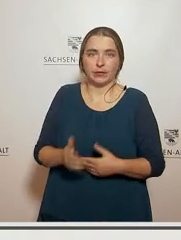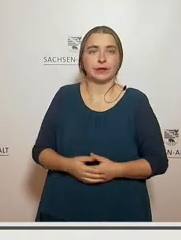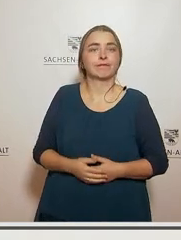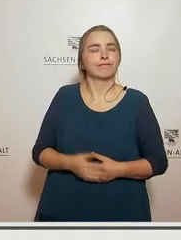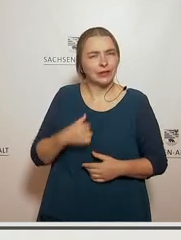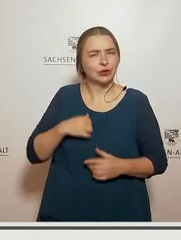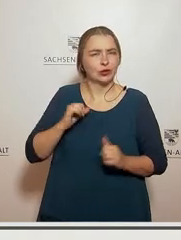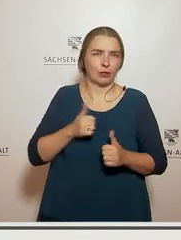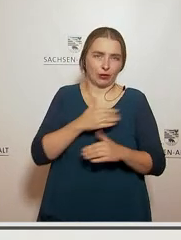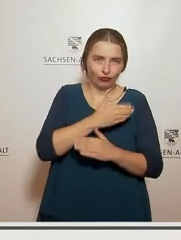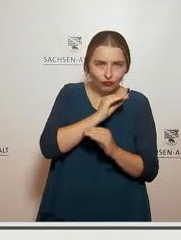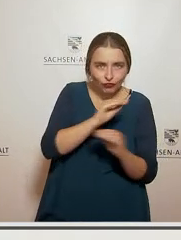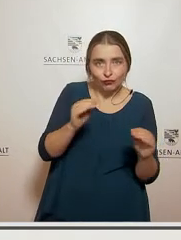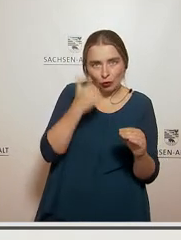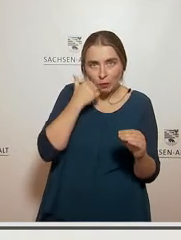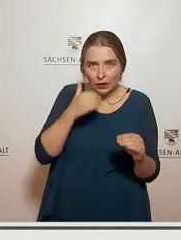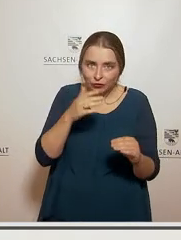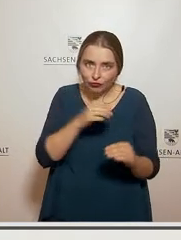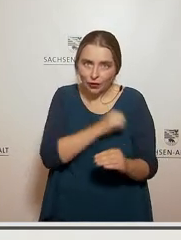mir.